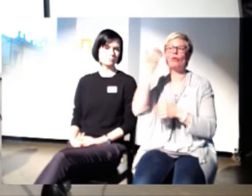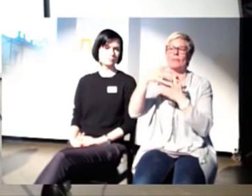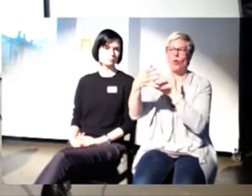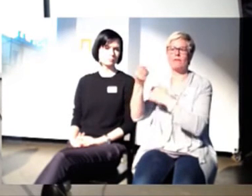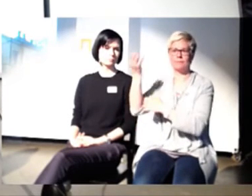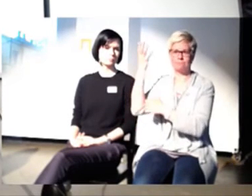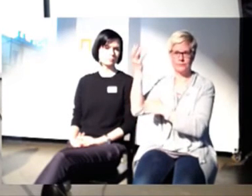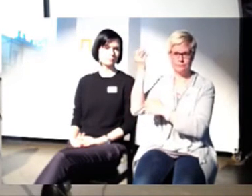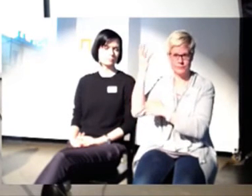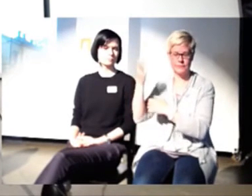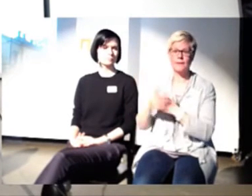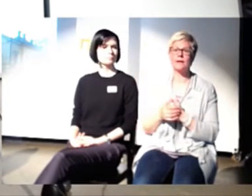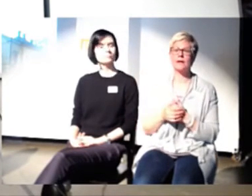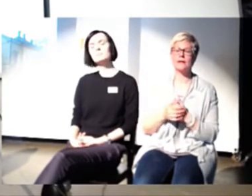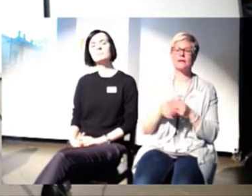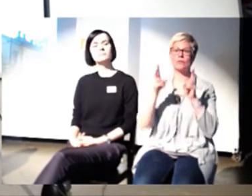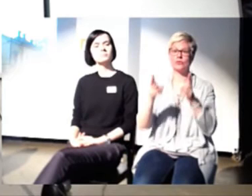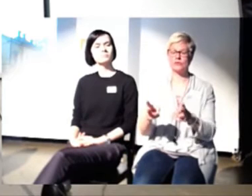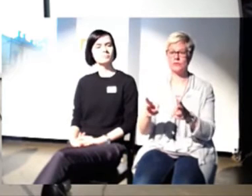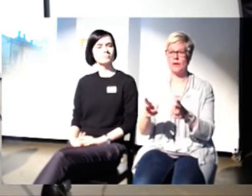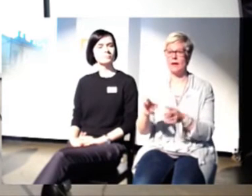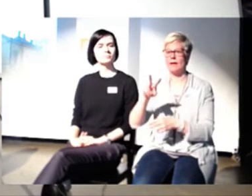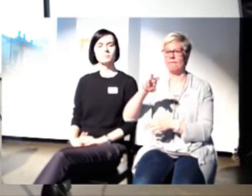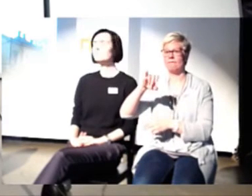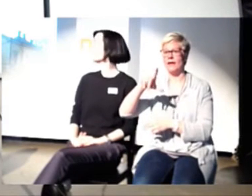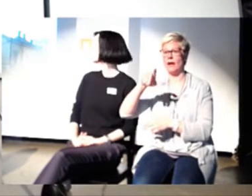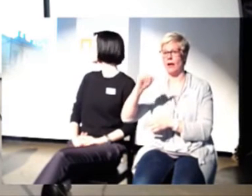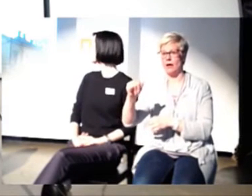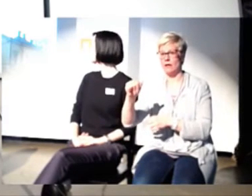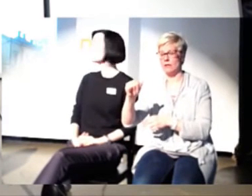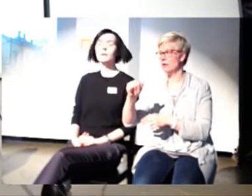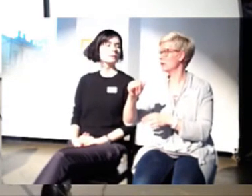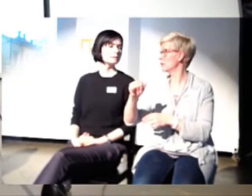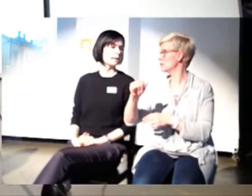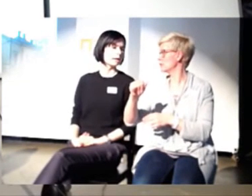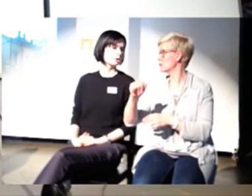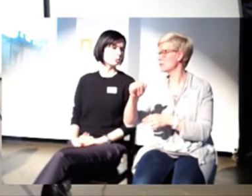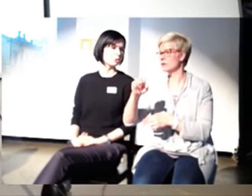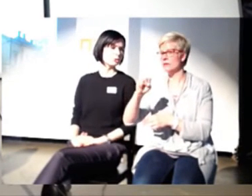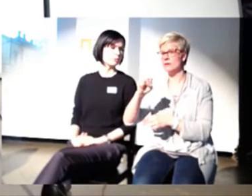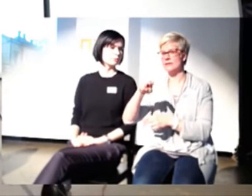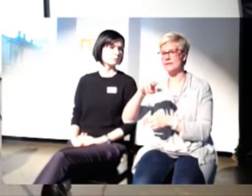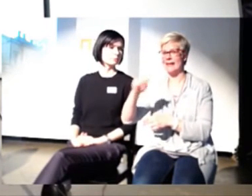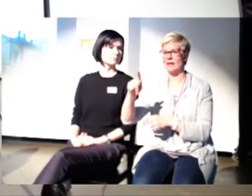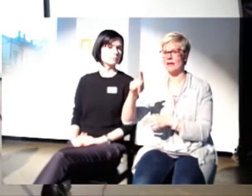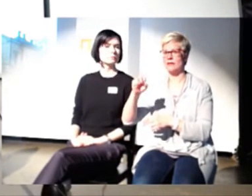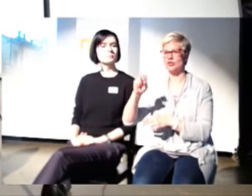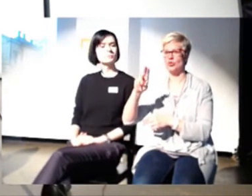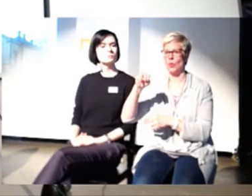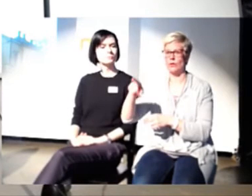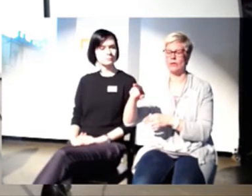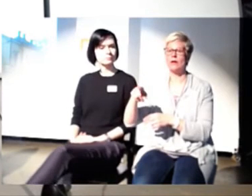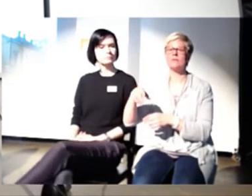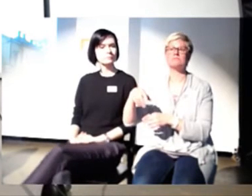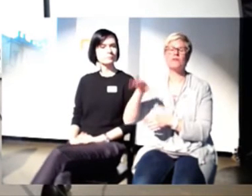meillä on myös tämmöinen Villas Nexion-niminen residenssi, joka on tämmöinen vanha huvila. Ja